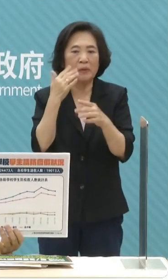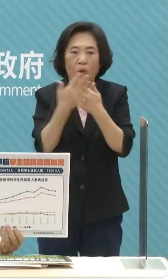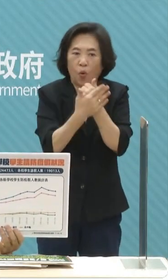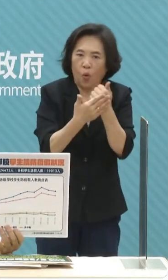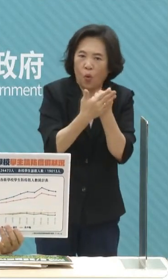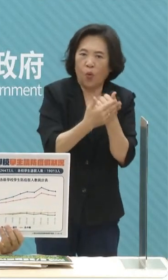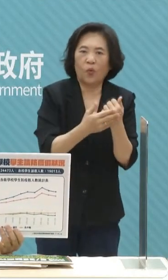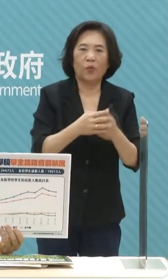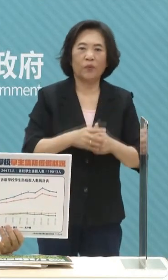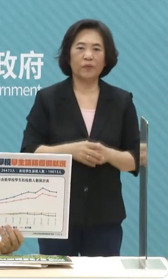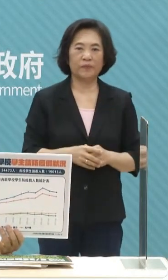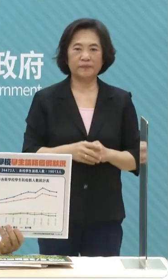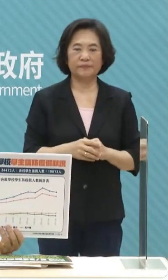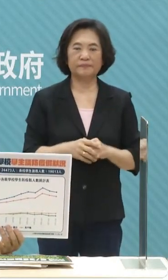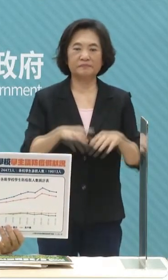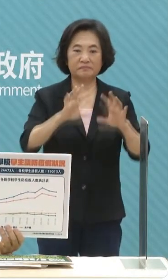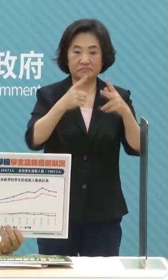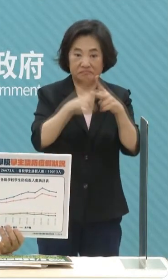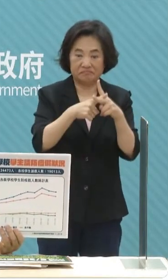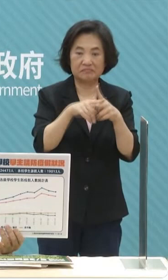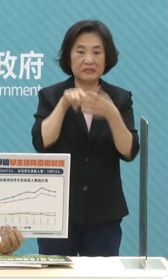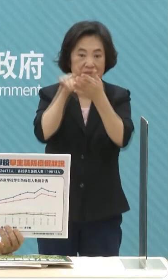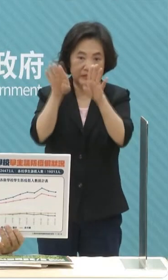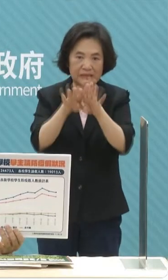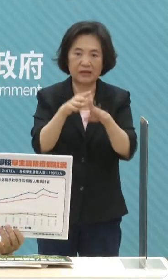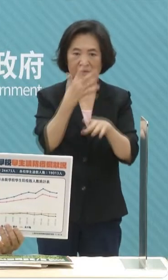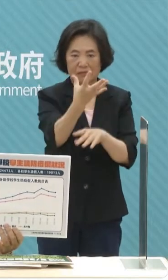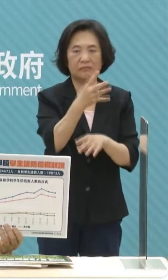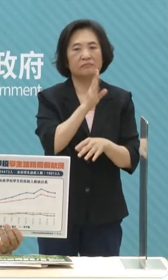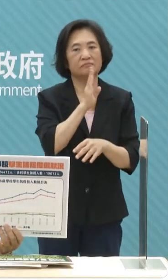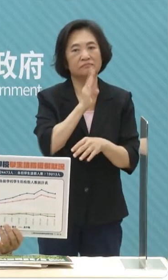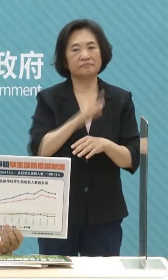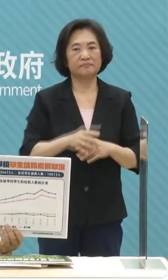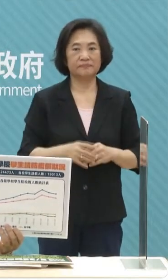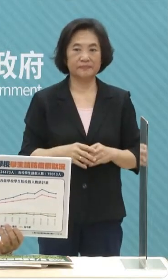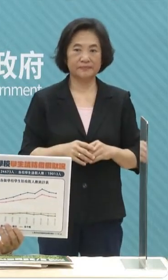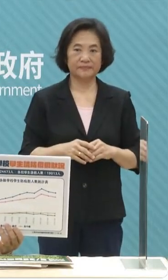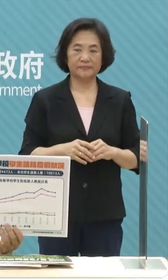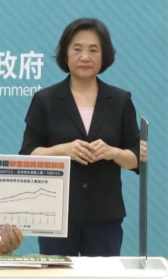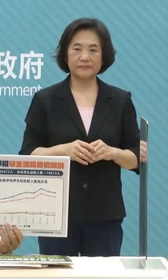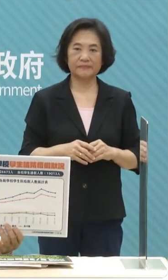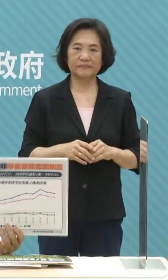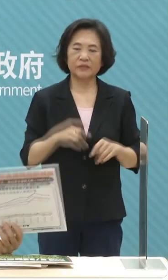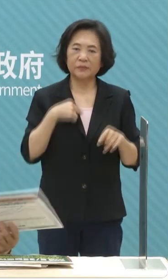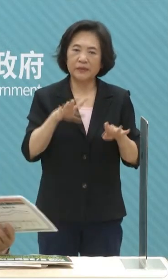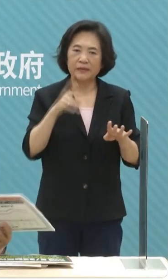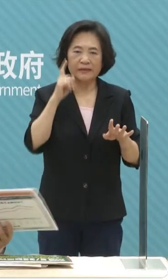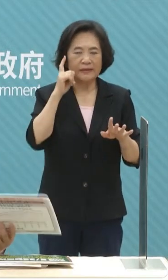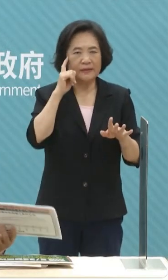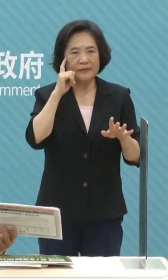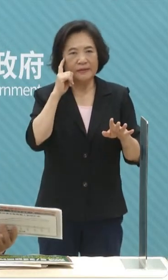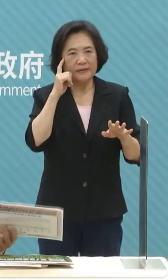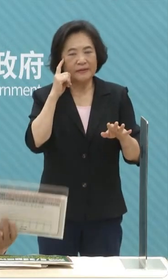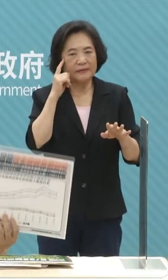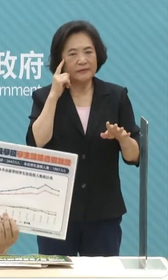彻底，所以这很明显哦，小学生请防疫假的一大堆。那因为这个样子哈，我们现在想法是这样，